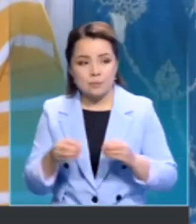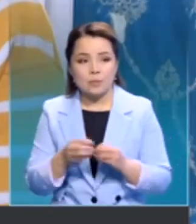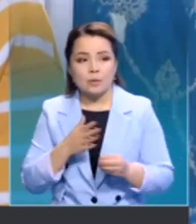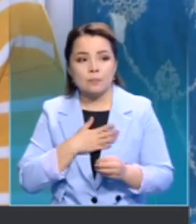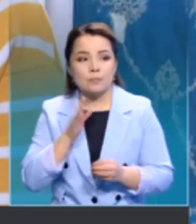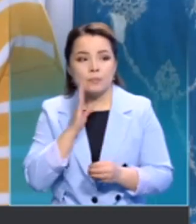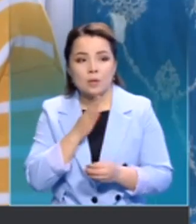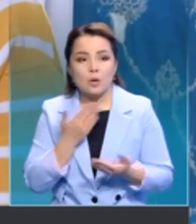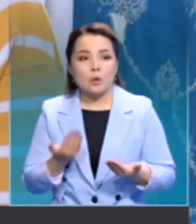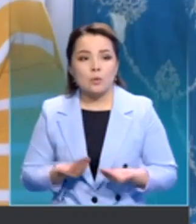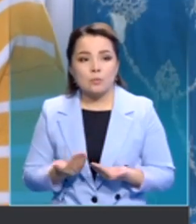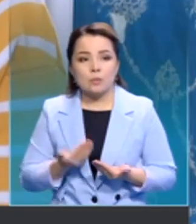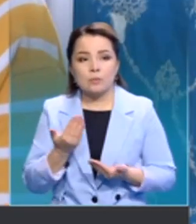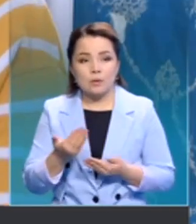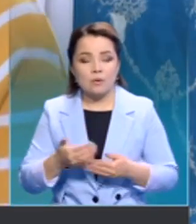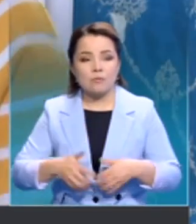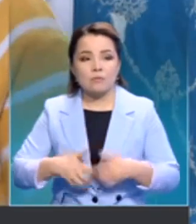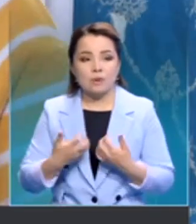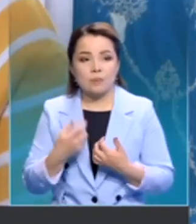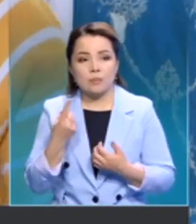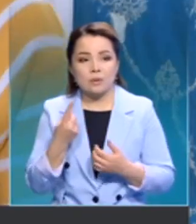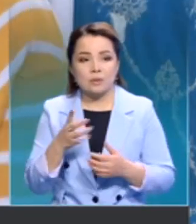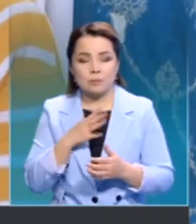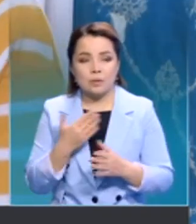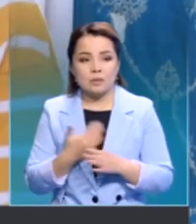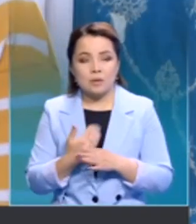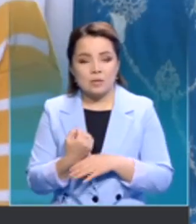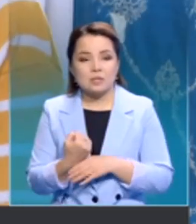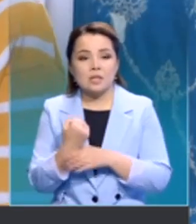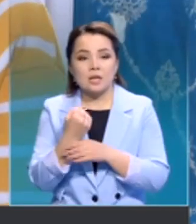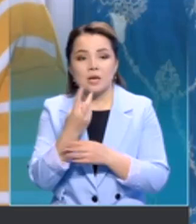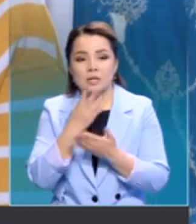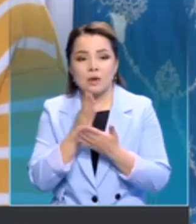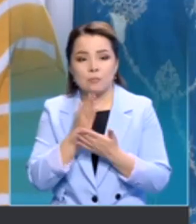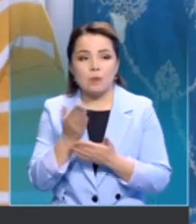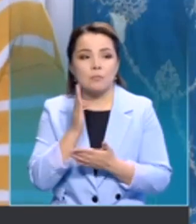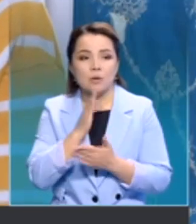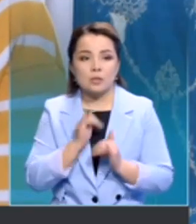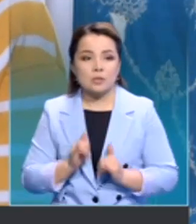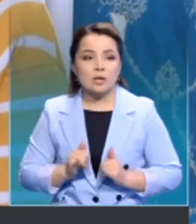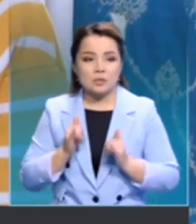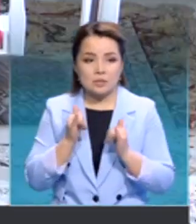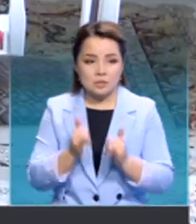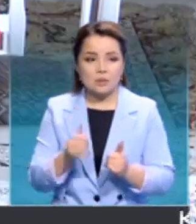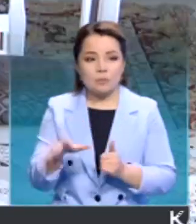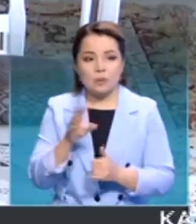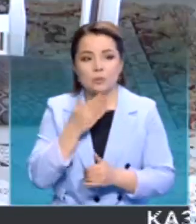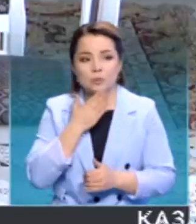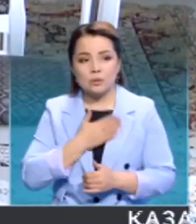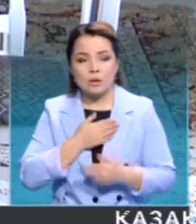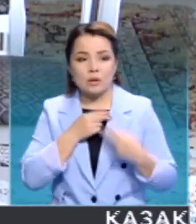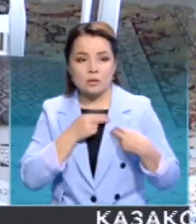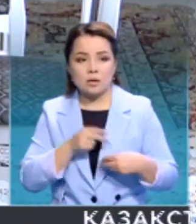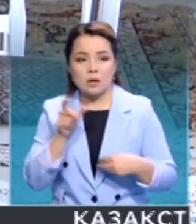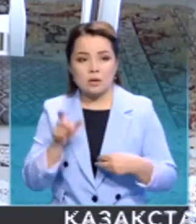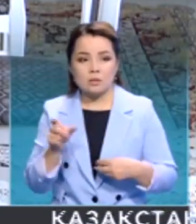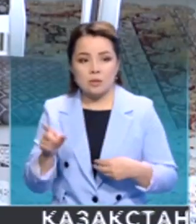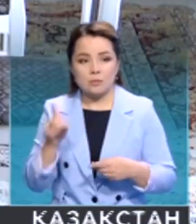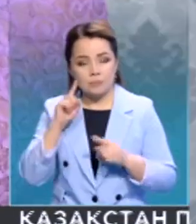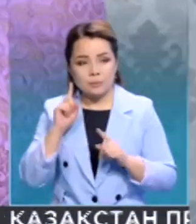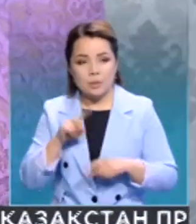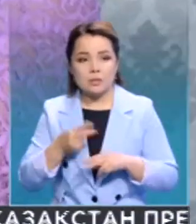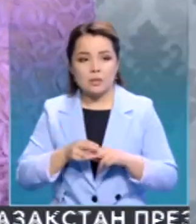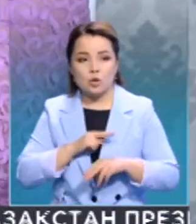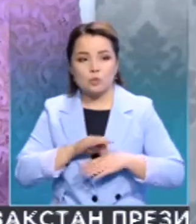мамам оларға осы фирманың бір тірегі десек те болады. Маманы бәрі уважайды, жақсы көреді. Еңбек адамының несібені маңдай